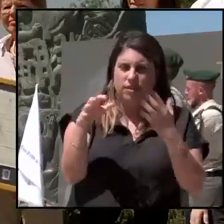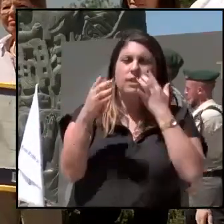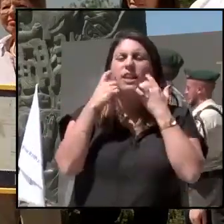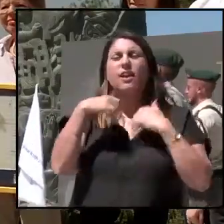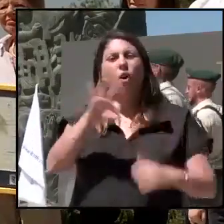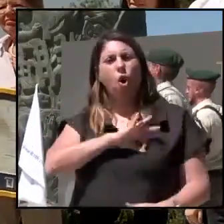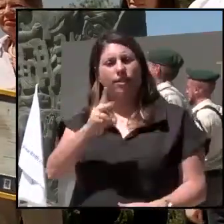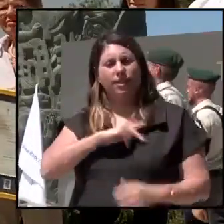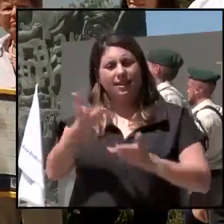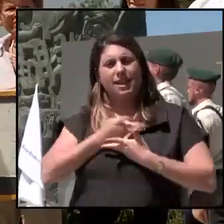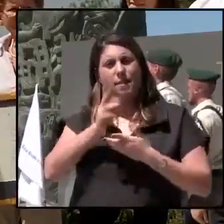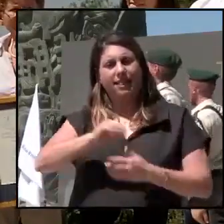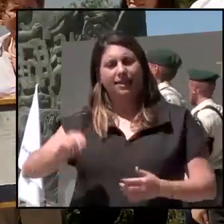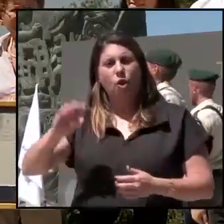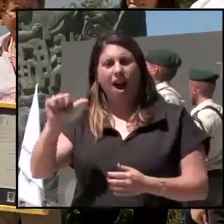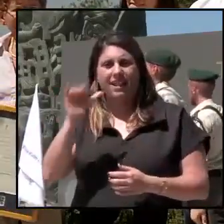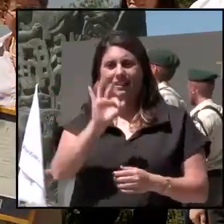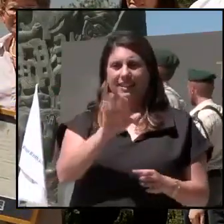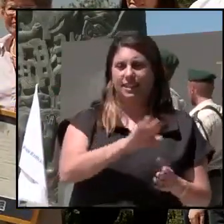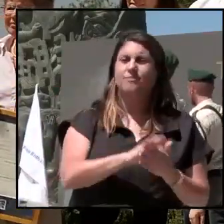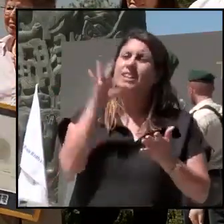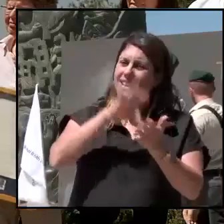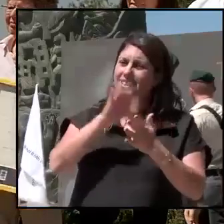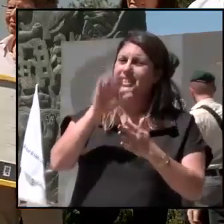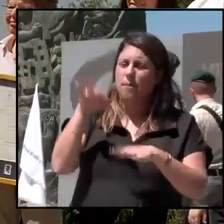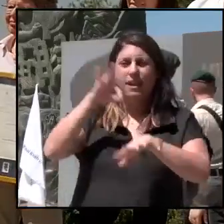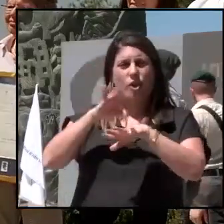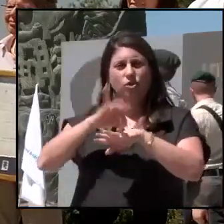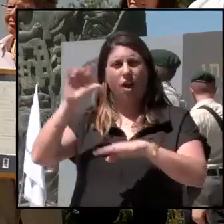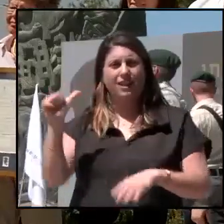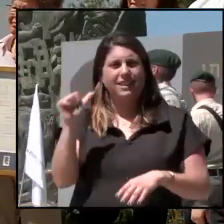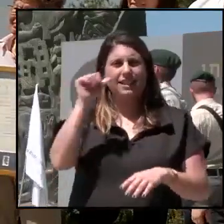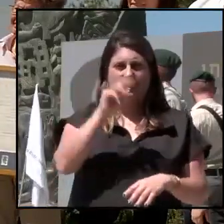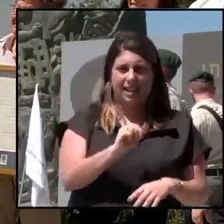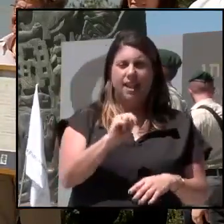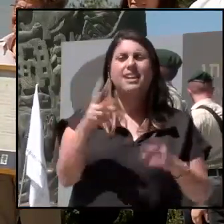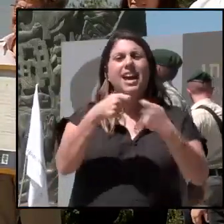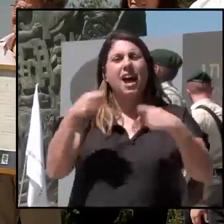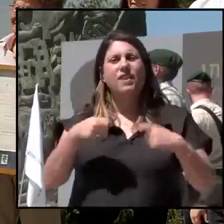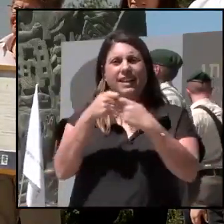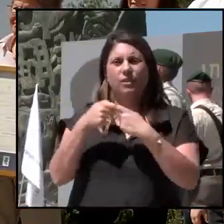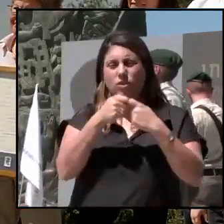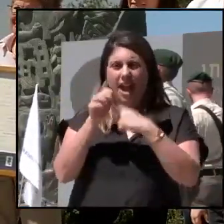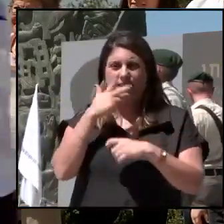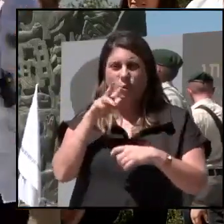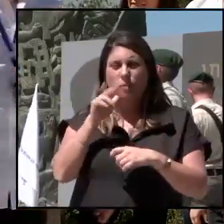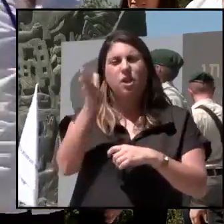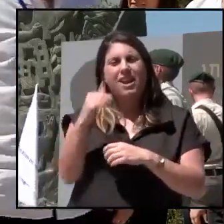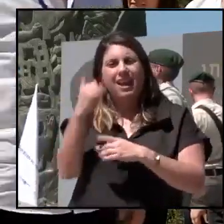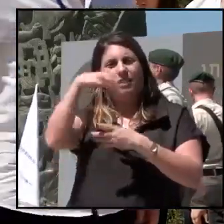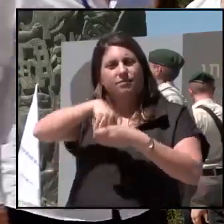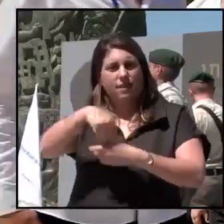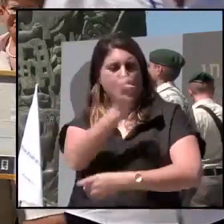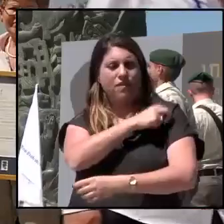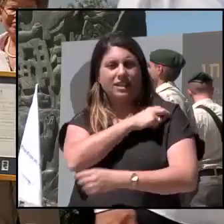יקבל נכדו אלכס טרנר. נציין גם את דוקטור אלכסנדר נתן, חבר ארגון הציונים הכלליים, שהיה אחד ממפקדי